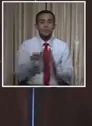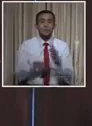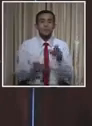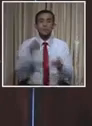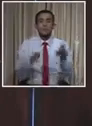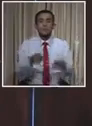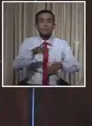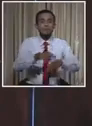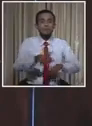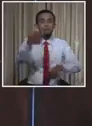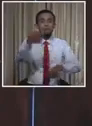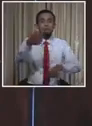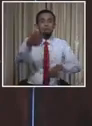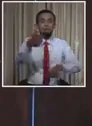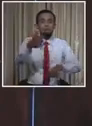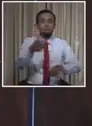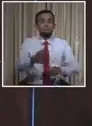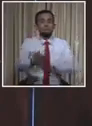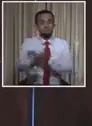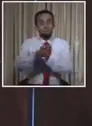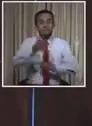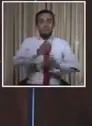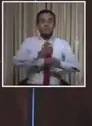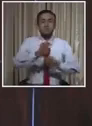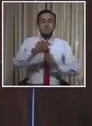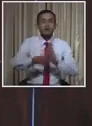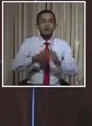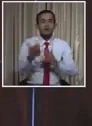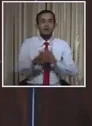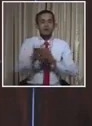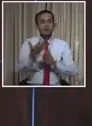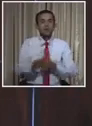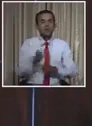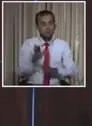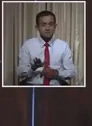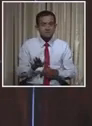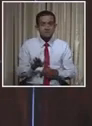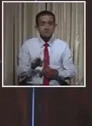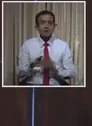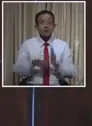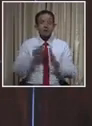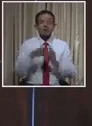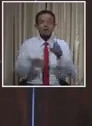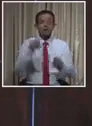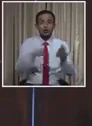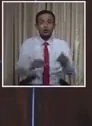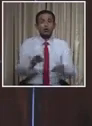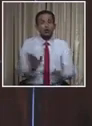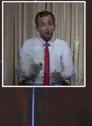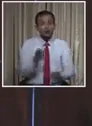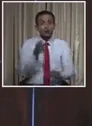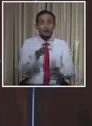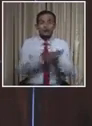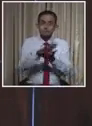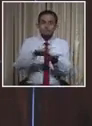ජනතාවගේ වාසනාවට ශක්තිමත් ආණ්ඩුවක් මේ රටේ බිහිවෙච්ච නිසාම රටේ ජනතාව වෙනුවෙන්